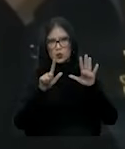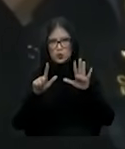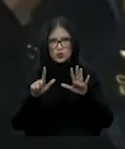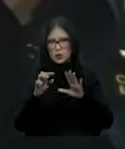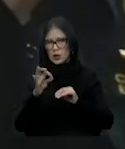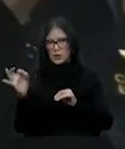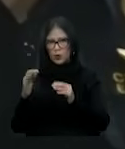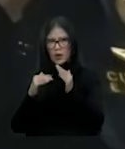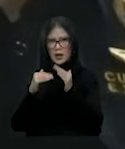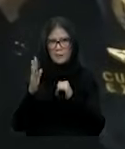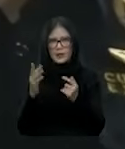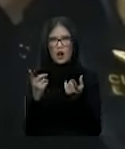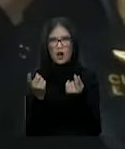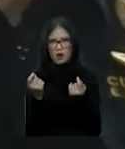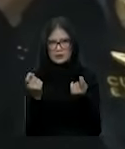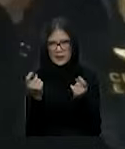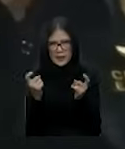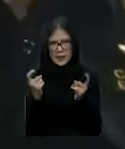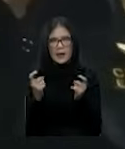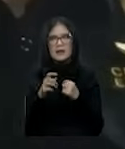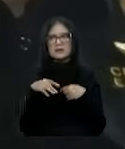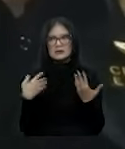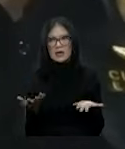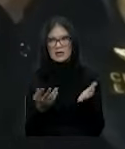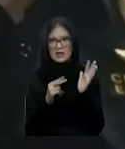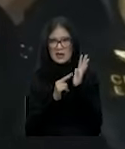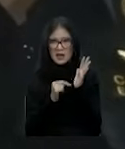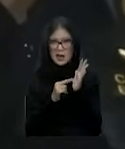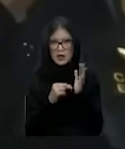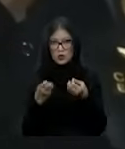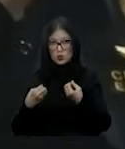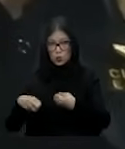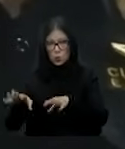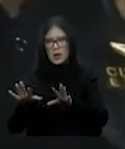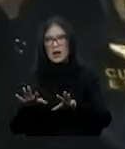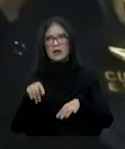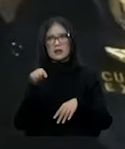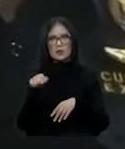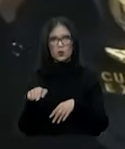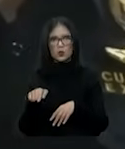177.300 ekor dengan nilai barang baby lobster jenis